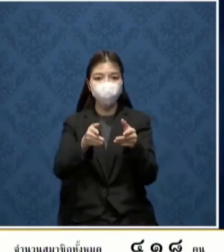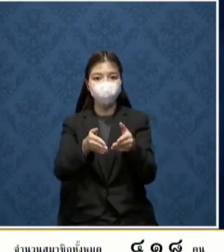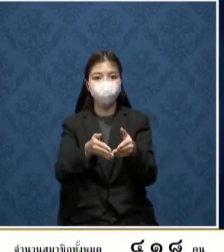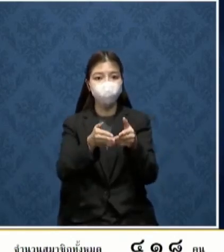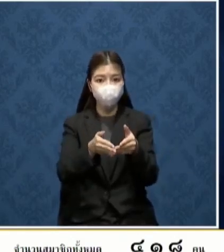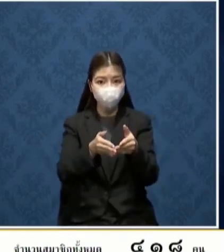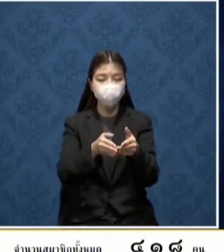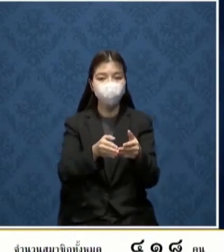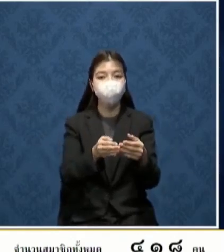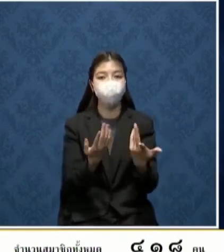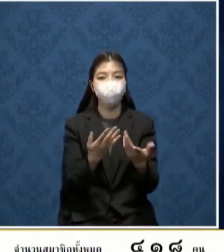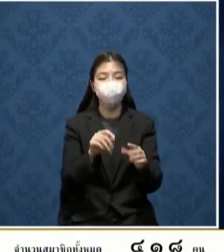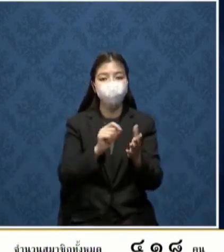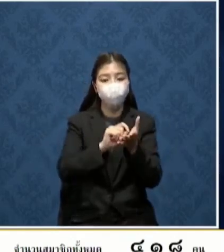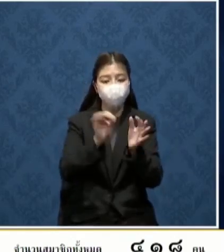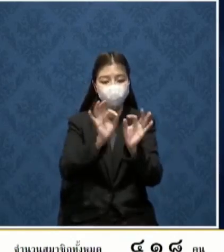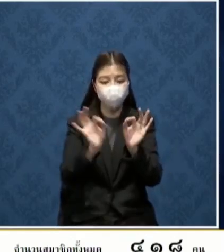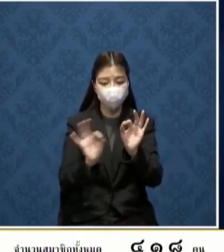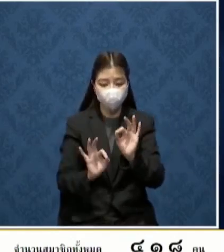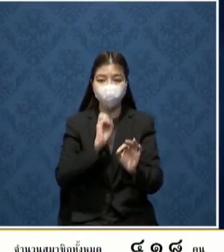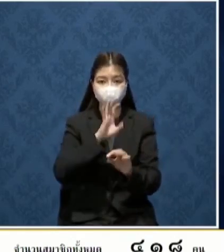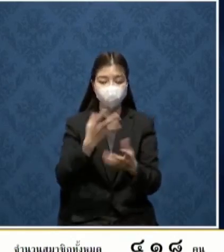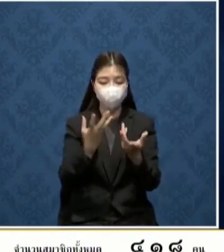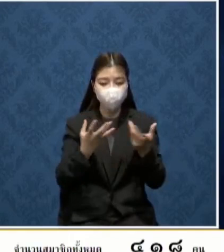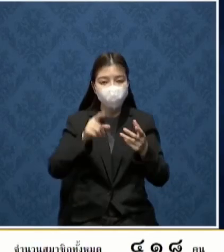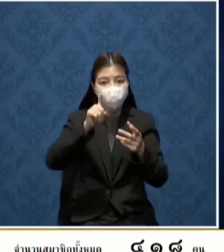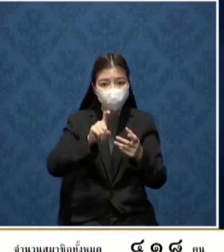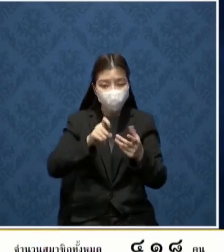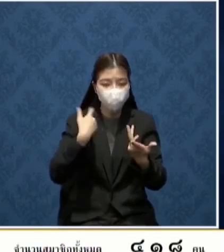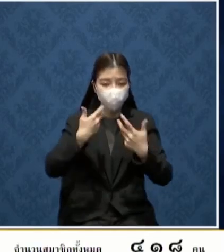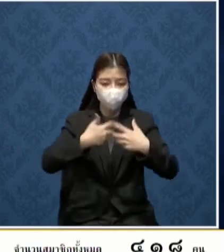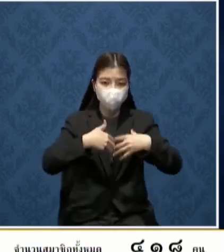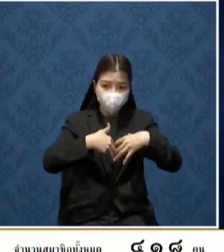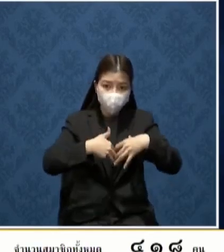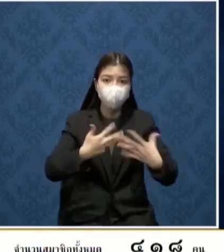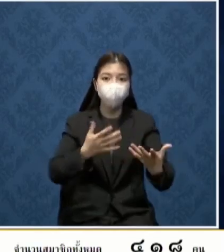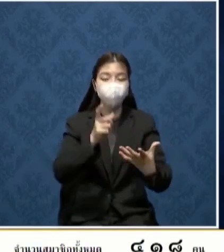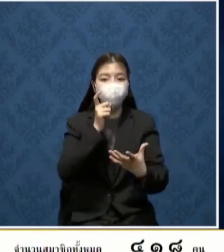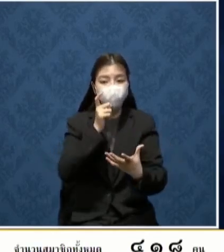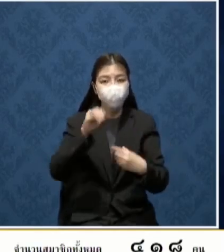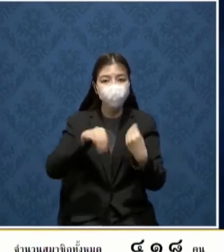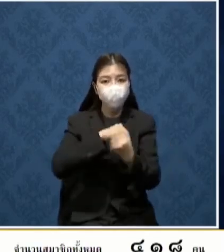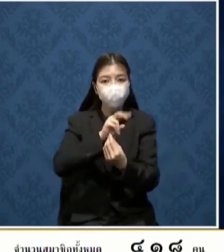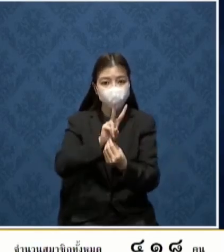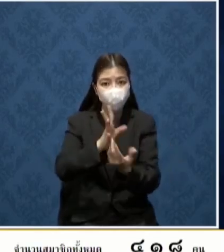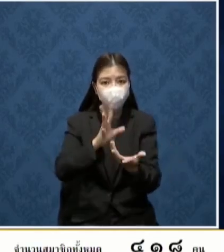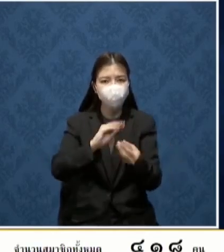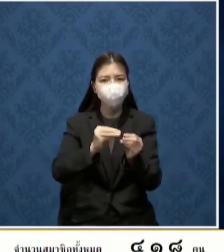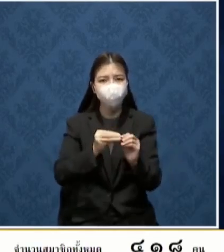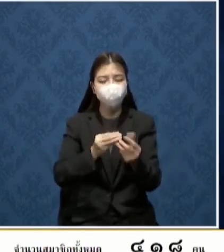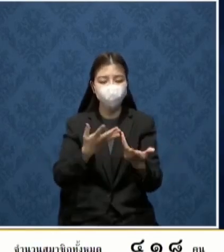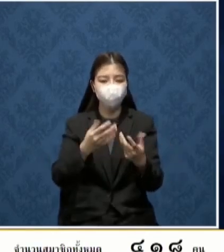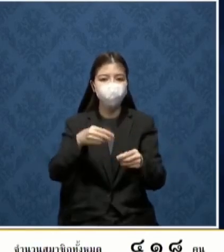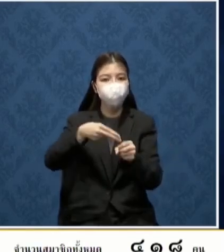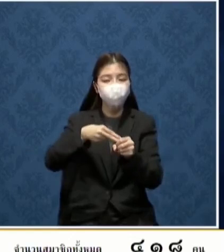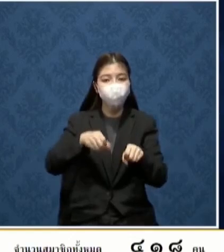เขียนชดเจนนะครับ ว่าตรวจพบการชมรุดของเครื่องจากใหญ่ดเซลใหเล 2 รอบเครื่องไม่คงที่ พบวท่านมแตกชม